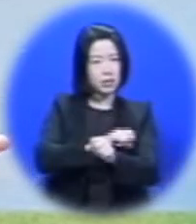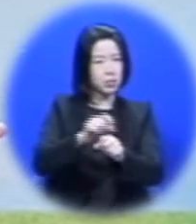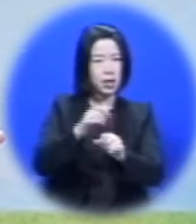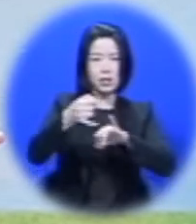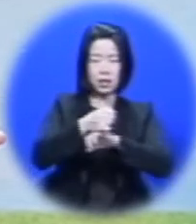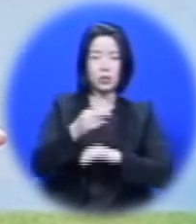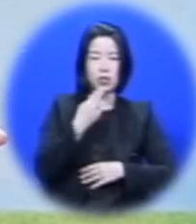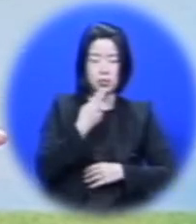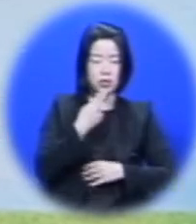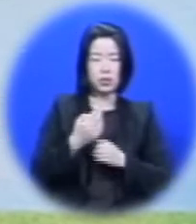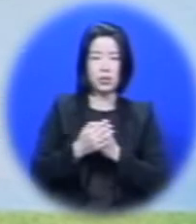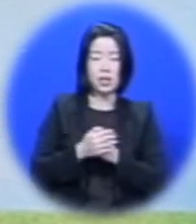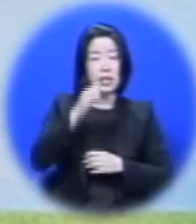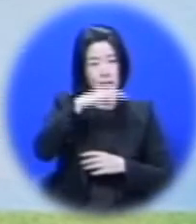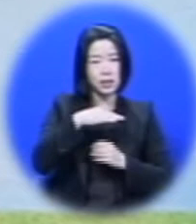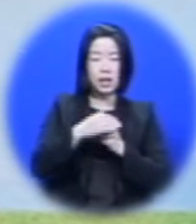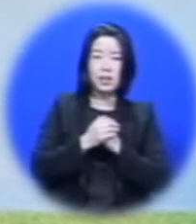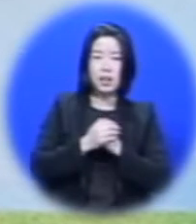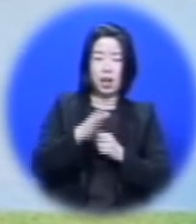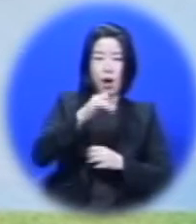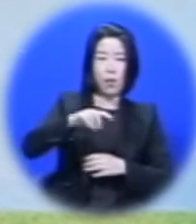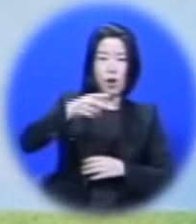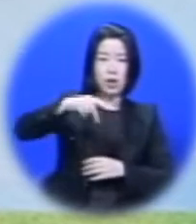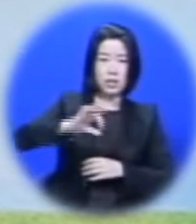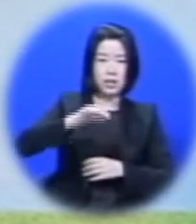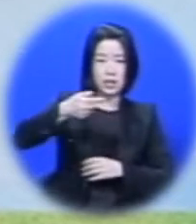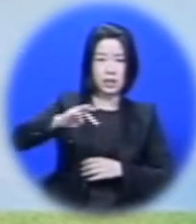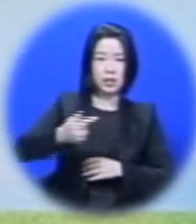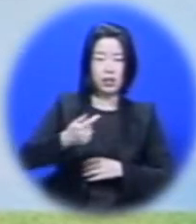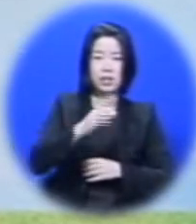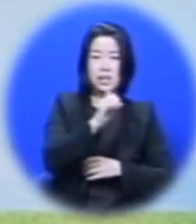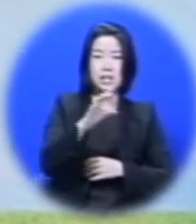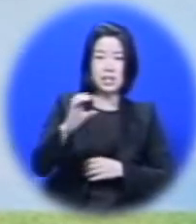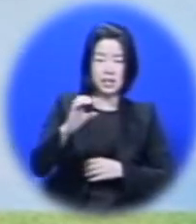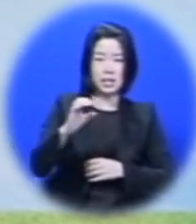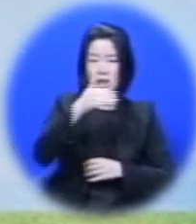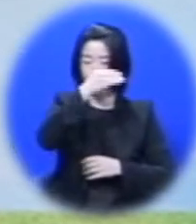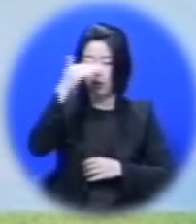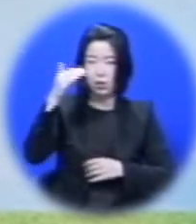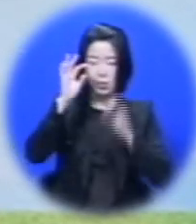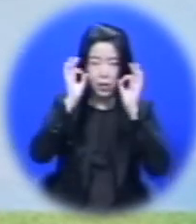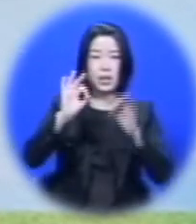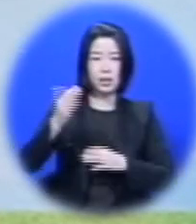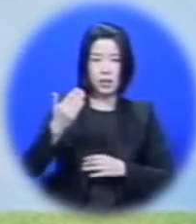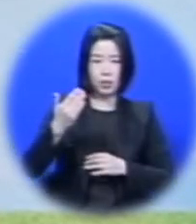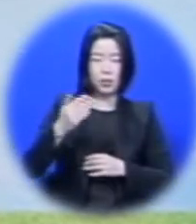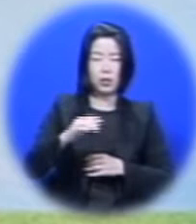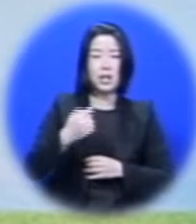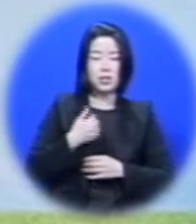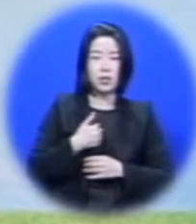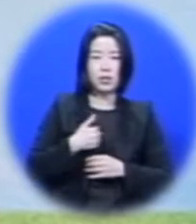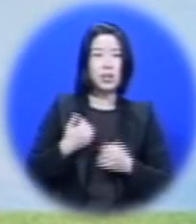약속이 없었어요. 그저 워싱턴 DC 한번 둘러는 보셔야 되지 않겠습니까? 그래서 저를